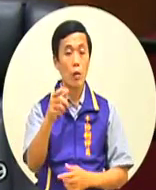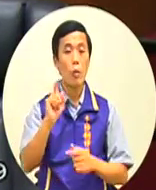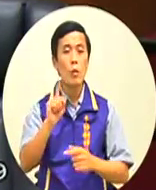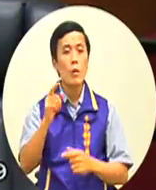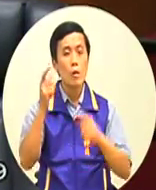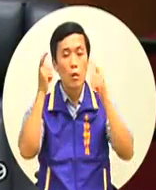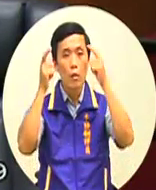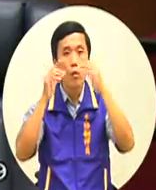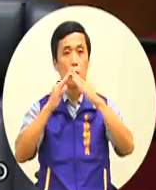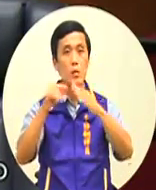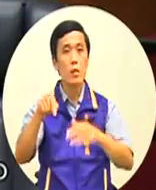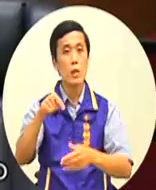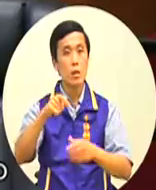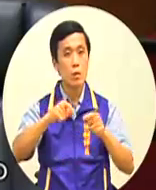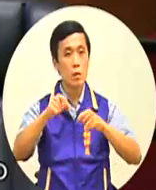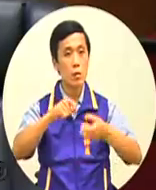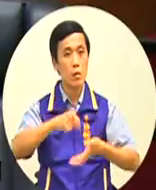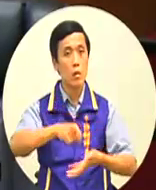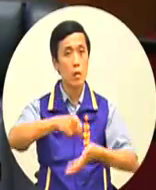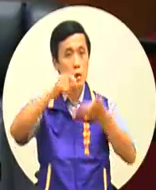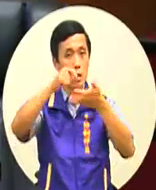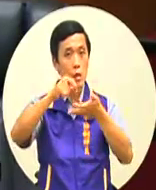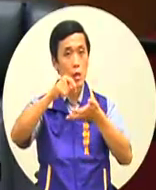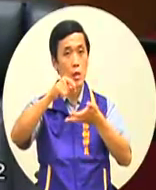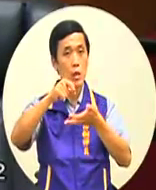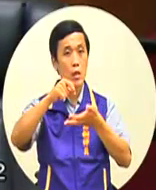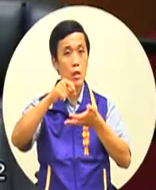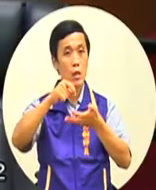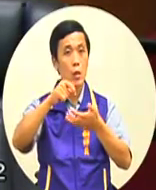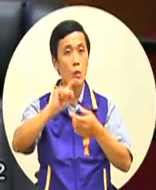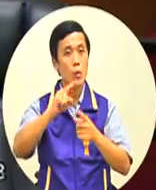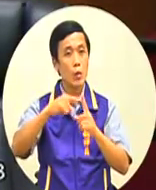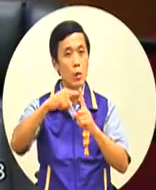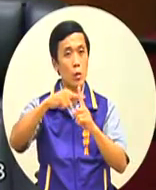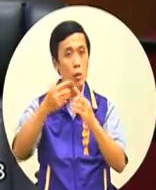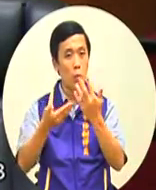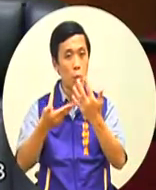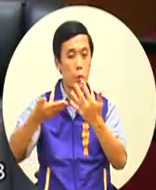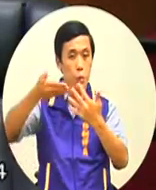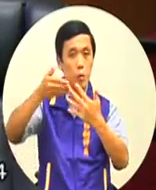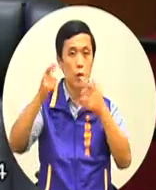我们这个提案的这个层级为什么不提升到我们高雄市来主导？